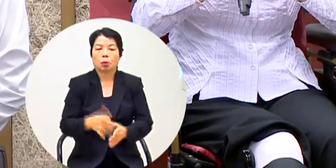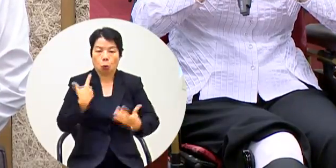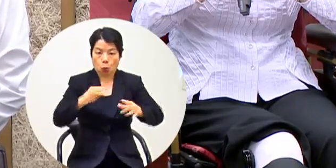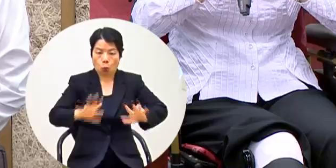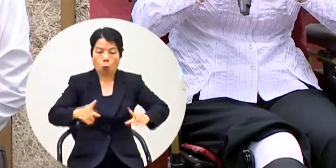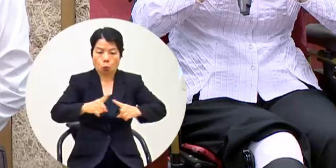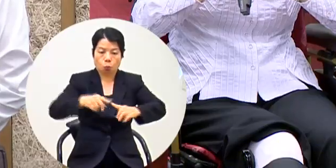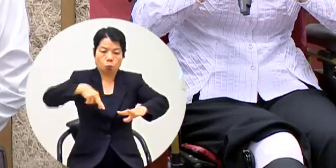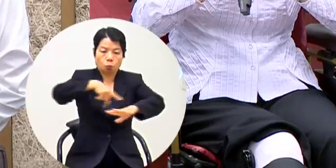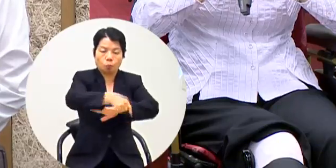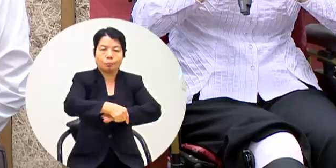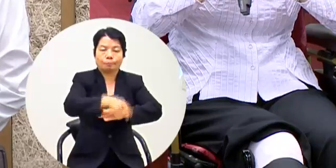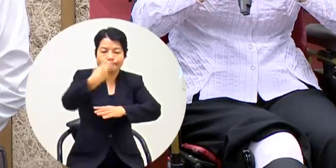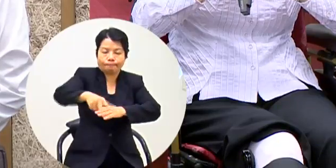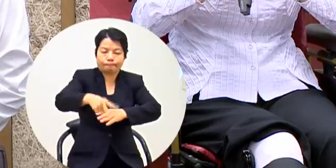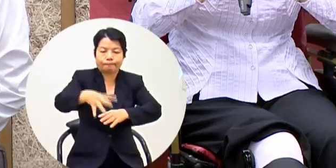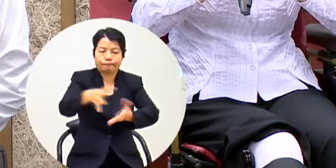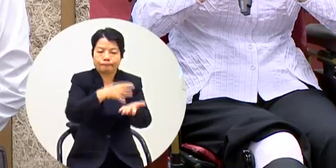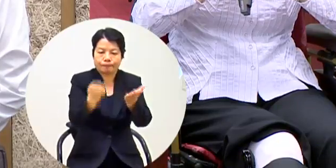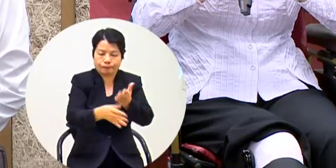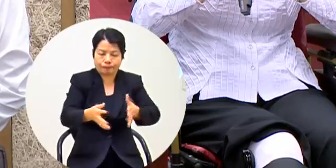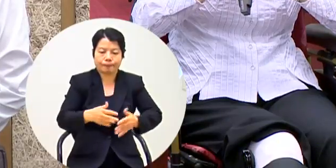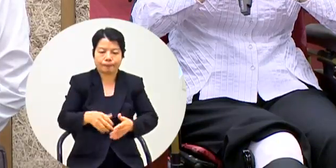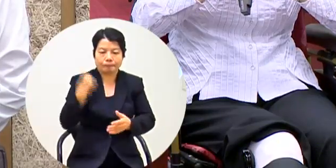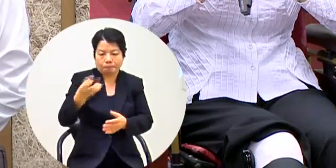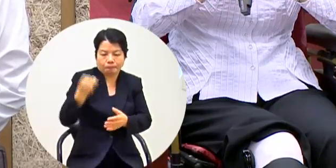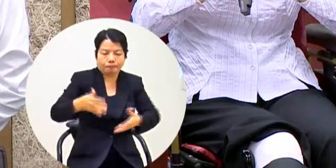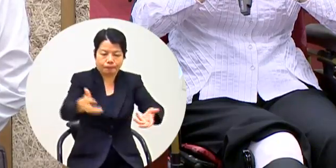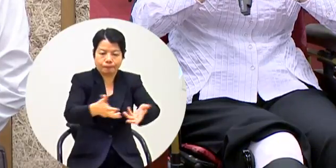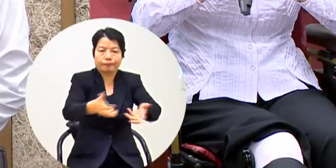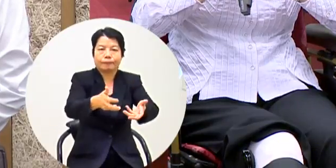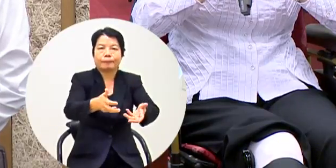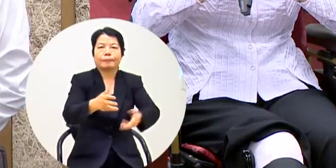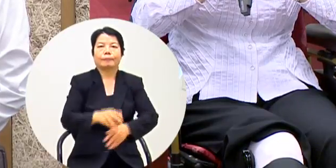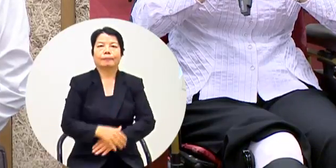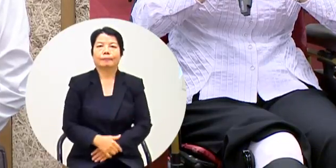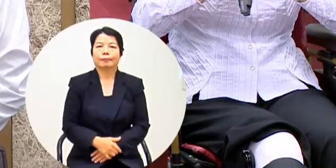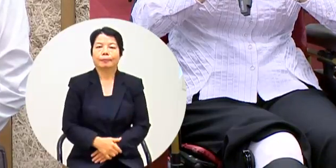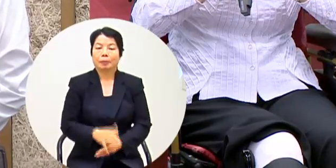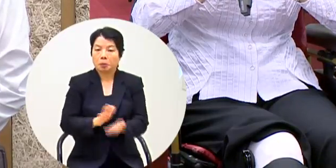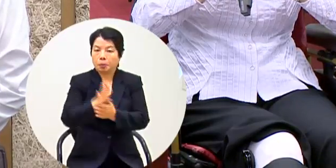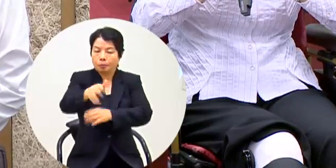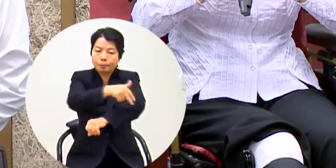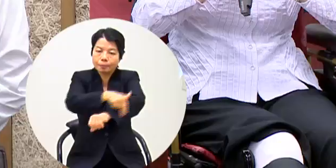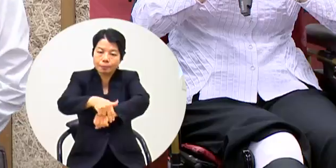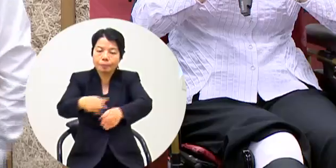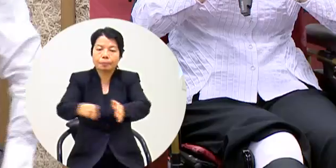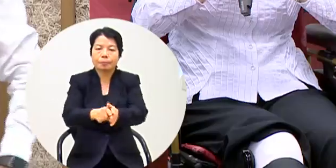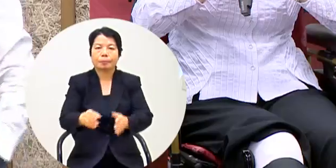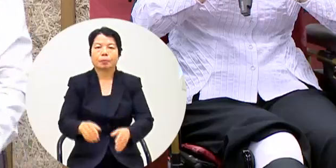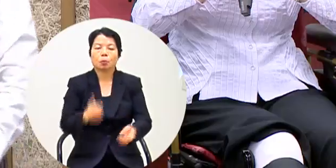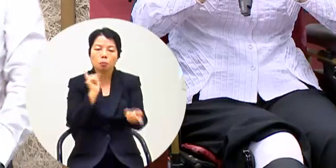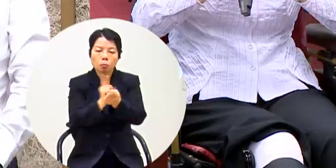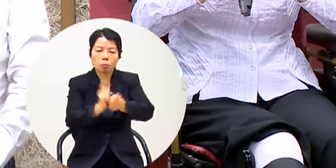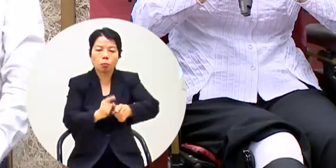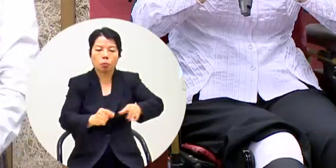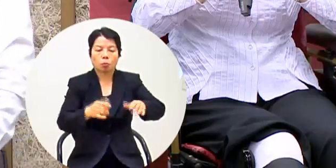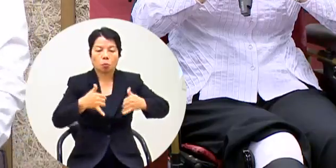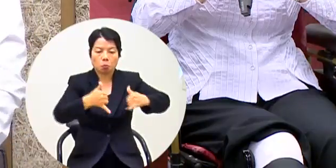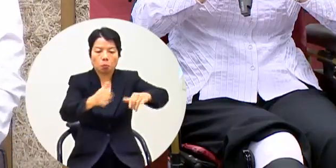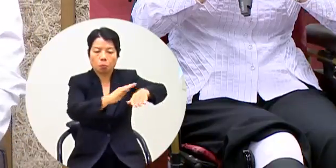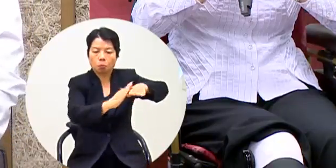我是觉得你们未来在设计上能不能把这个斜坡的部分呢多做一些相关的设计？ 好，这个